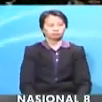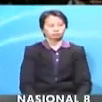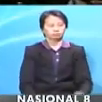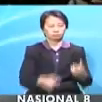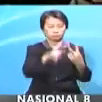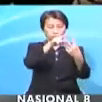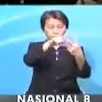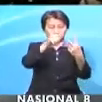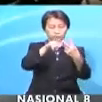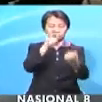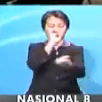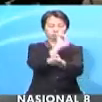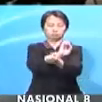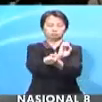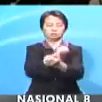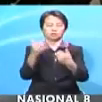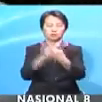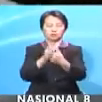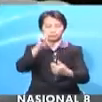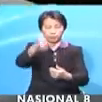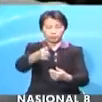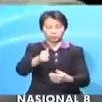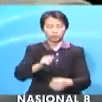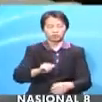keduanya di tahun